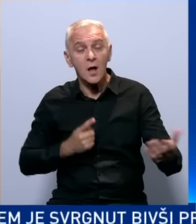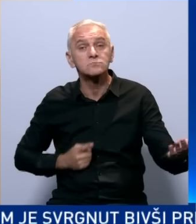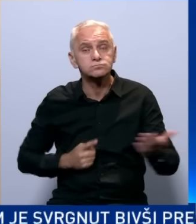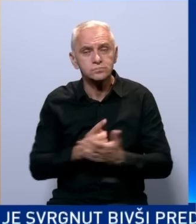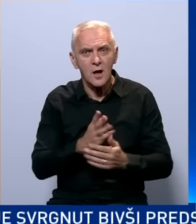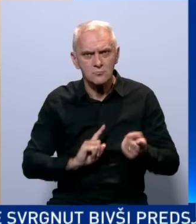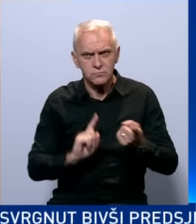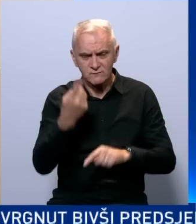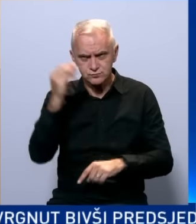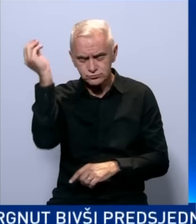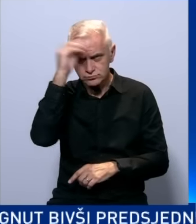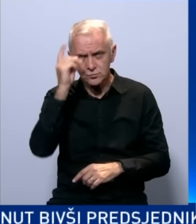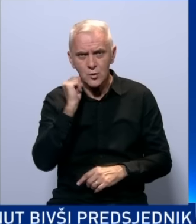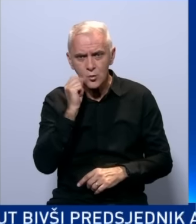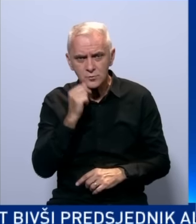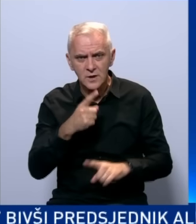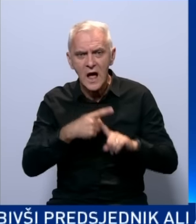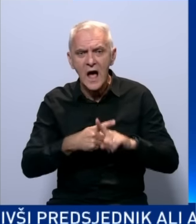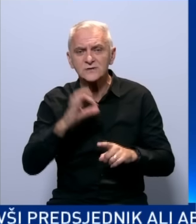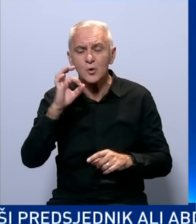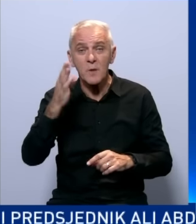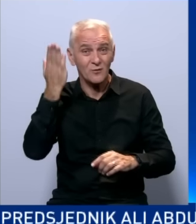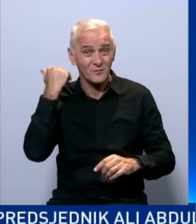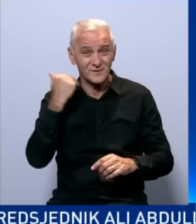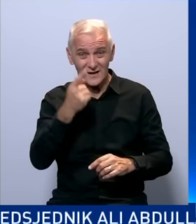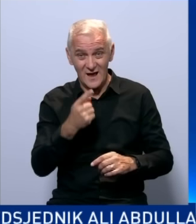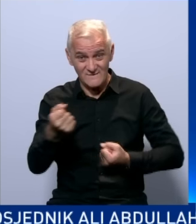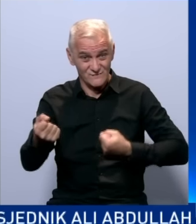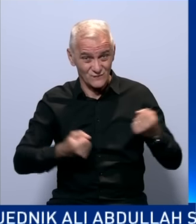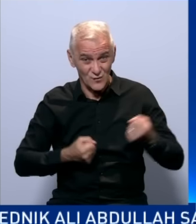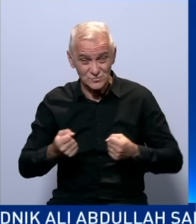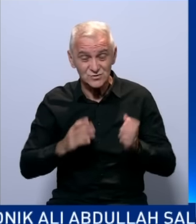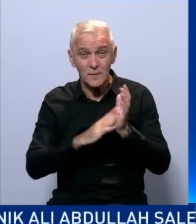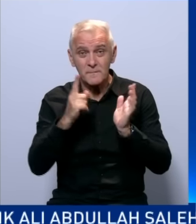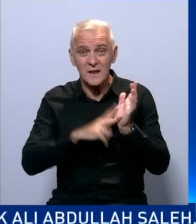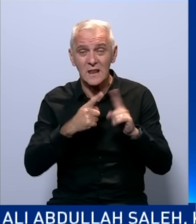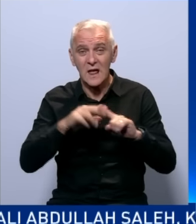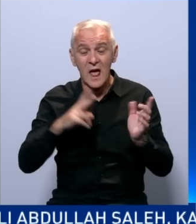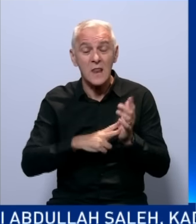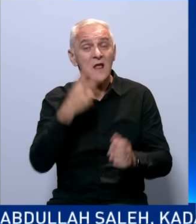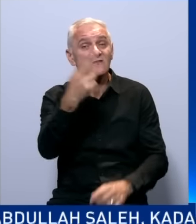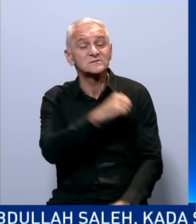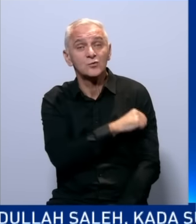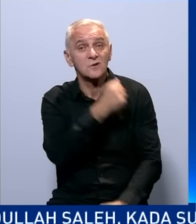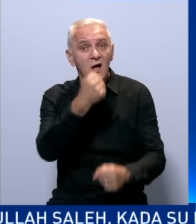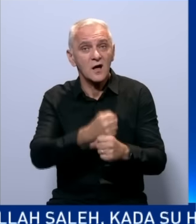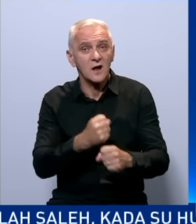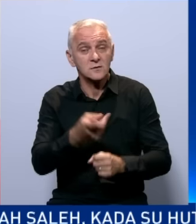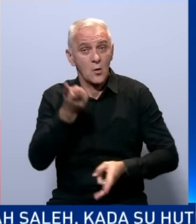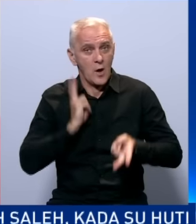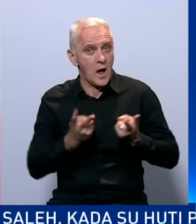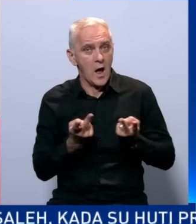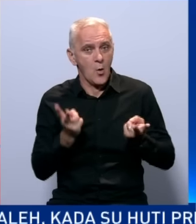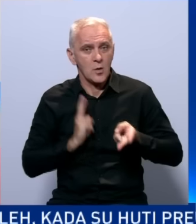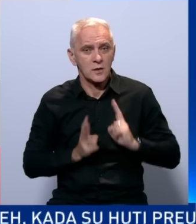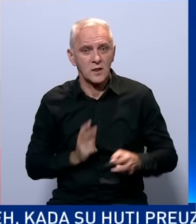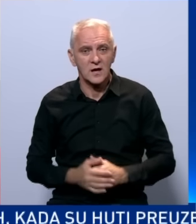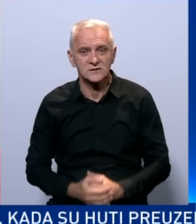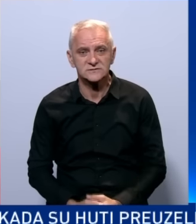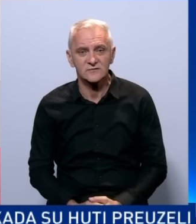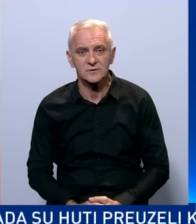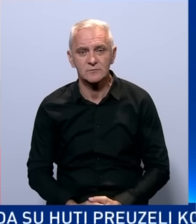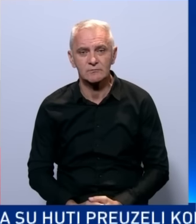visoko obrazovani ljudi. Haris Somanović prije nego što je postao vozač u Minhenu, 20 godina je radio u prosvjeti. Kada neko